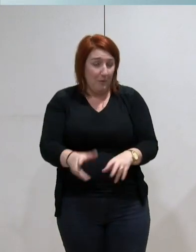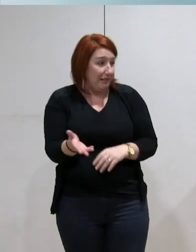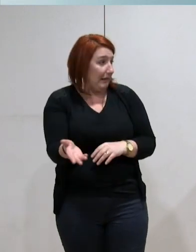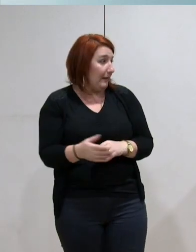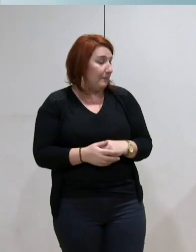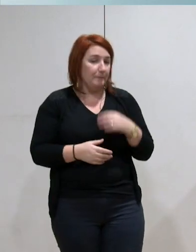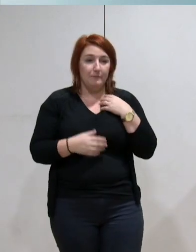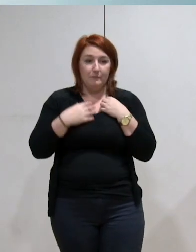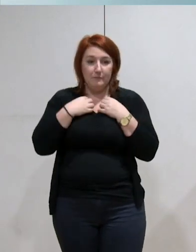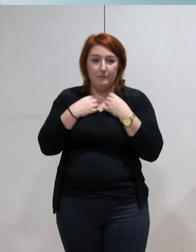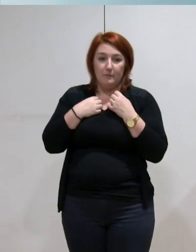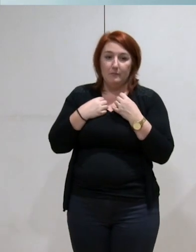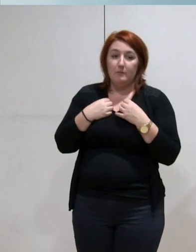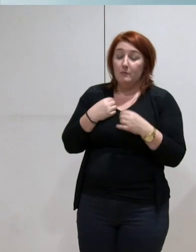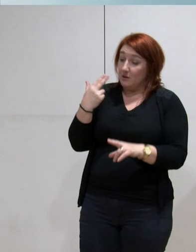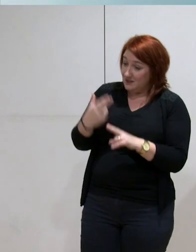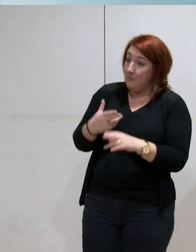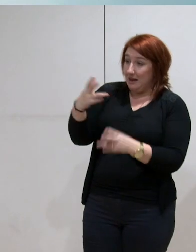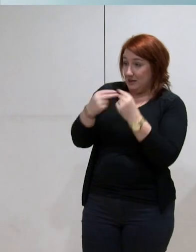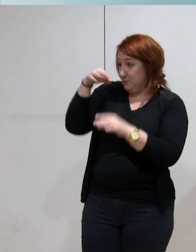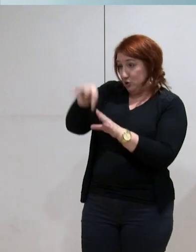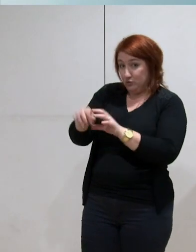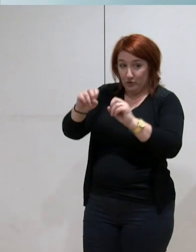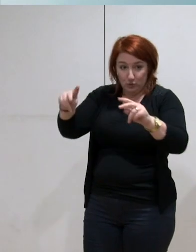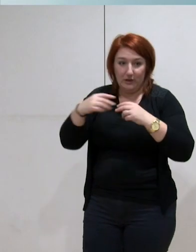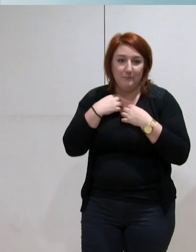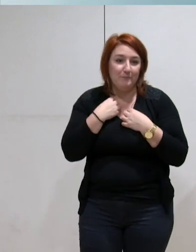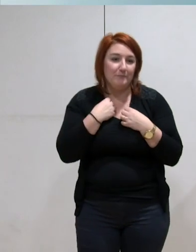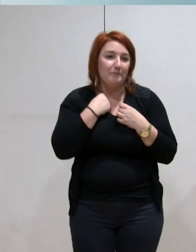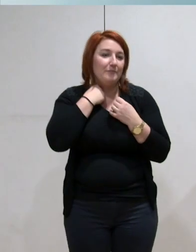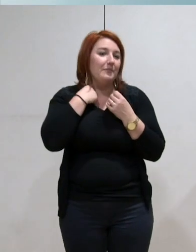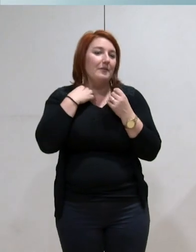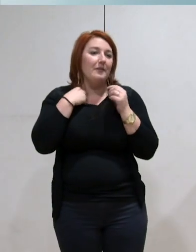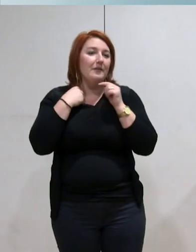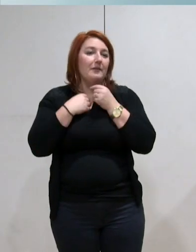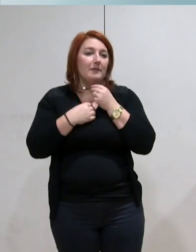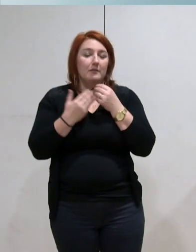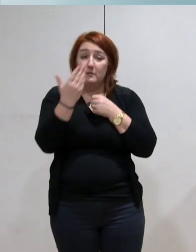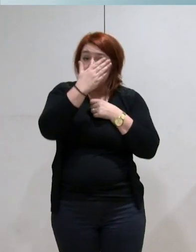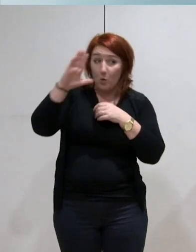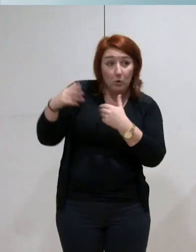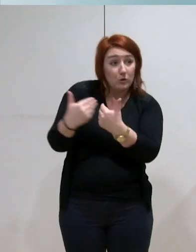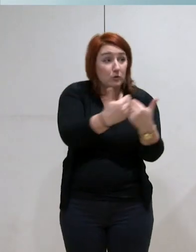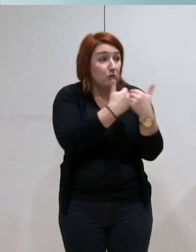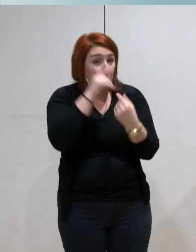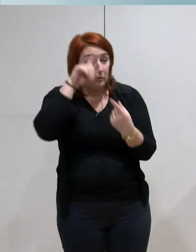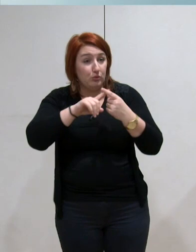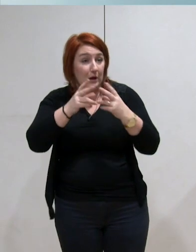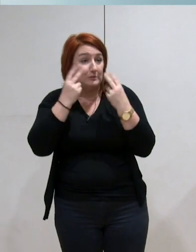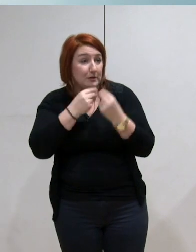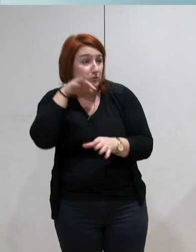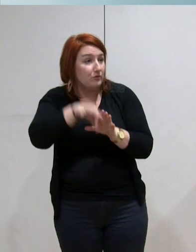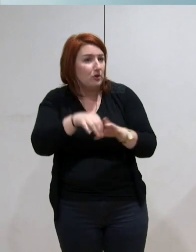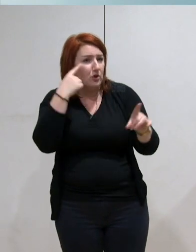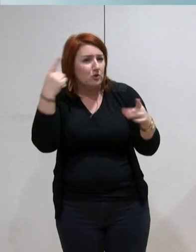on considérra que c'est une explication de vote et y y a-t-il d'autres demandes d'explication de vote je crois que ça a été fait par le